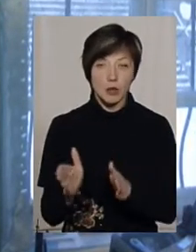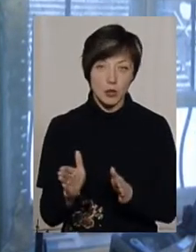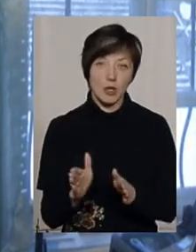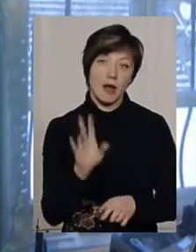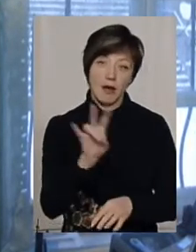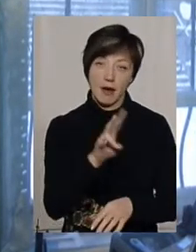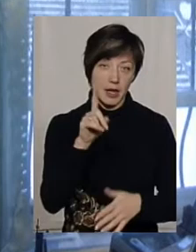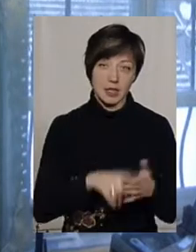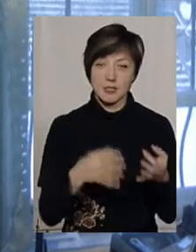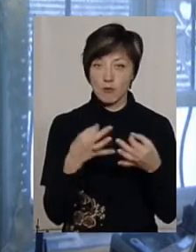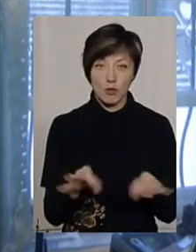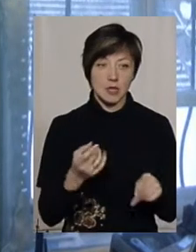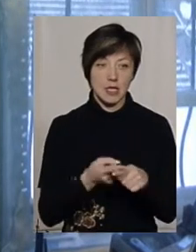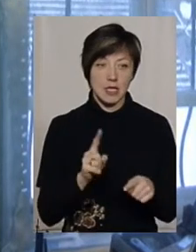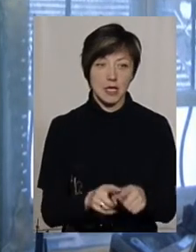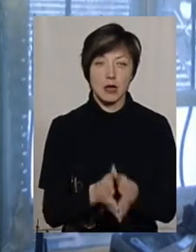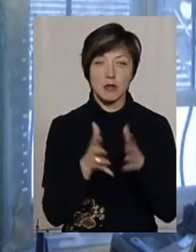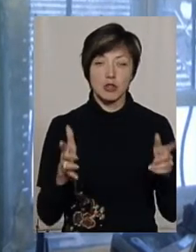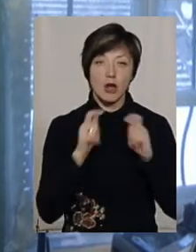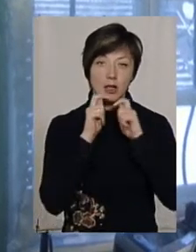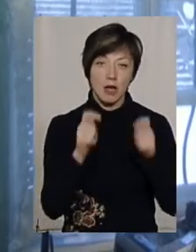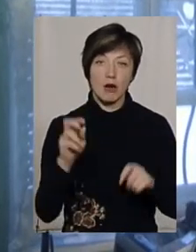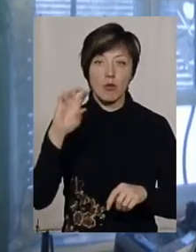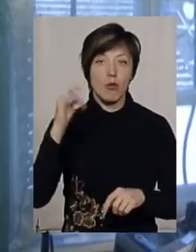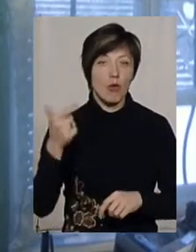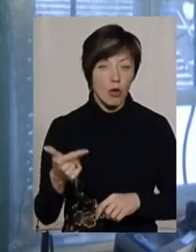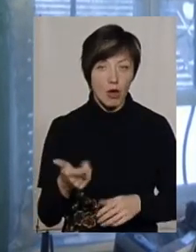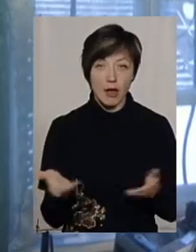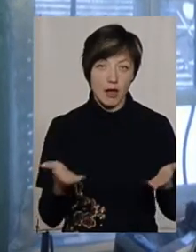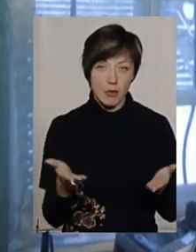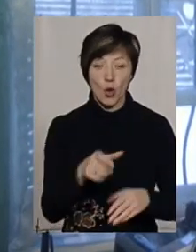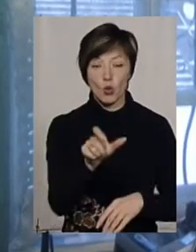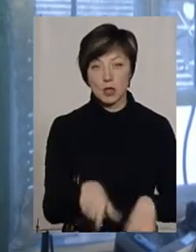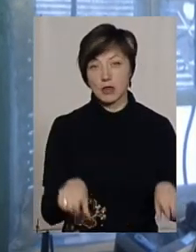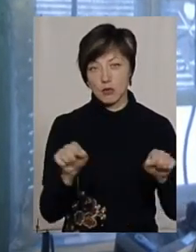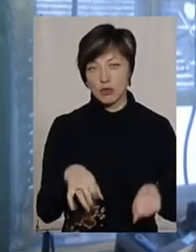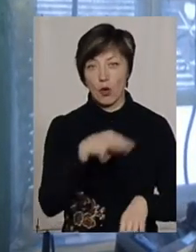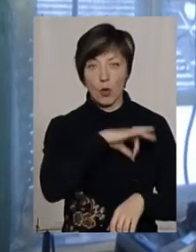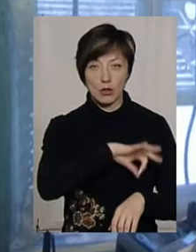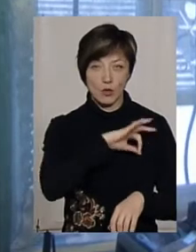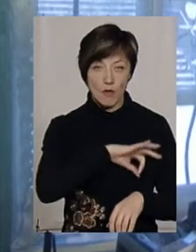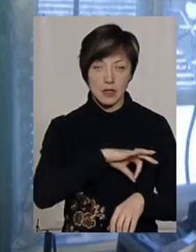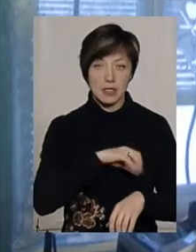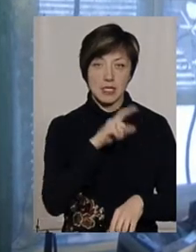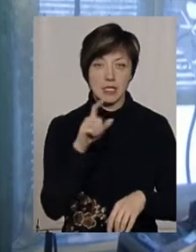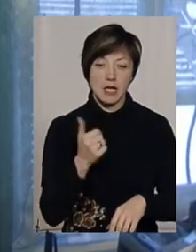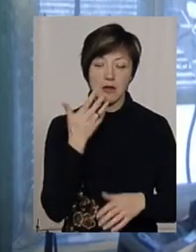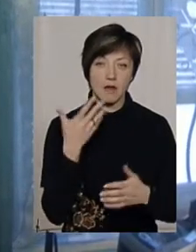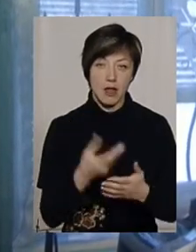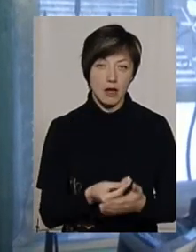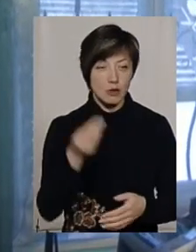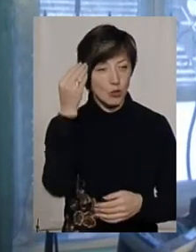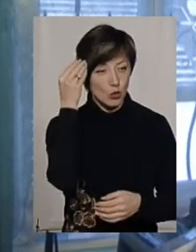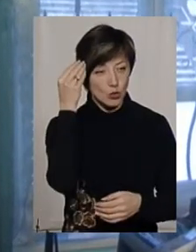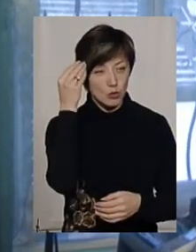релігійну свободу. Врешті, свобода – це найбільший дар Господа Бога, яким людина може користуватися за її власним